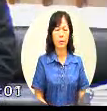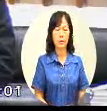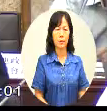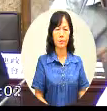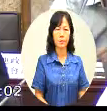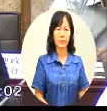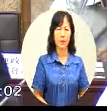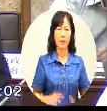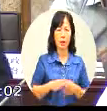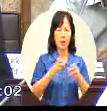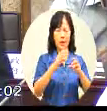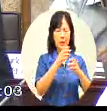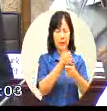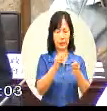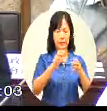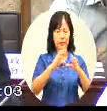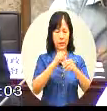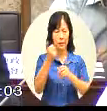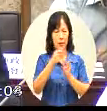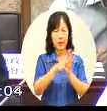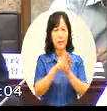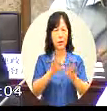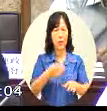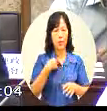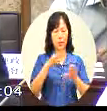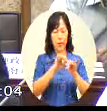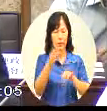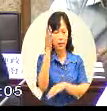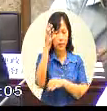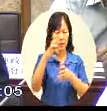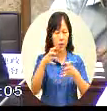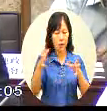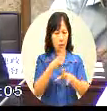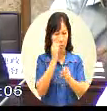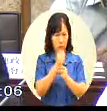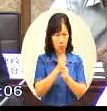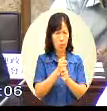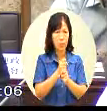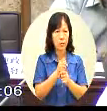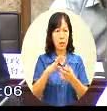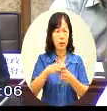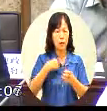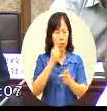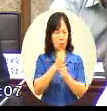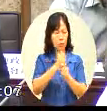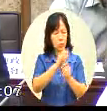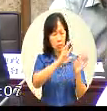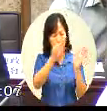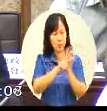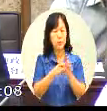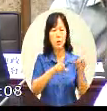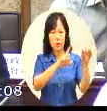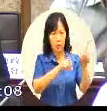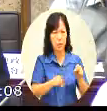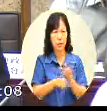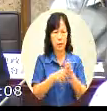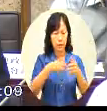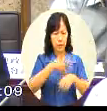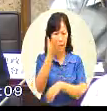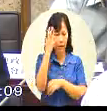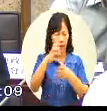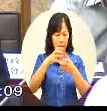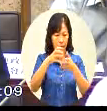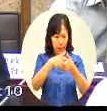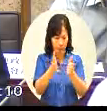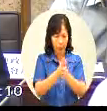谢谢议长，谢谢萧议员。我们地震同仁他的一个作业方式完全是按照内政部他所规